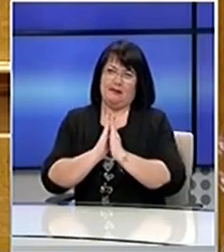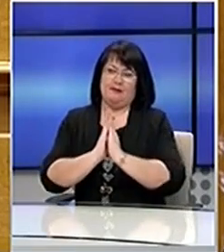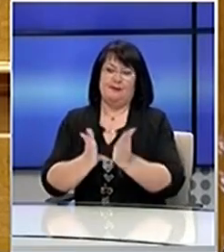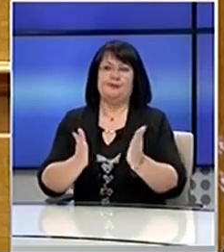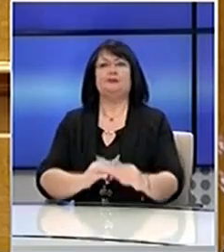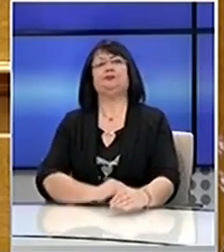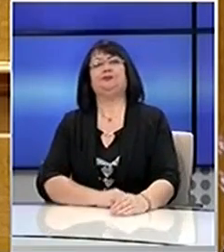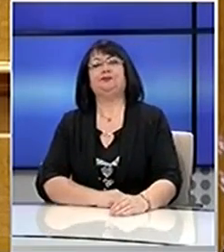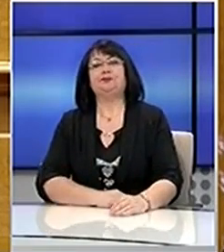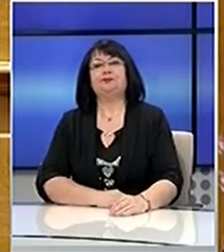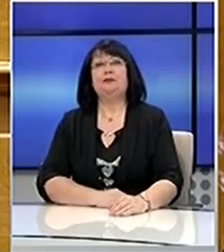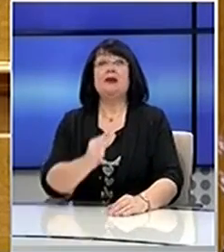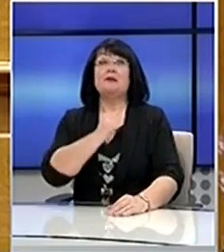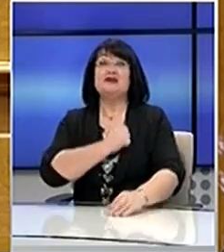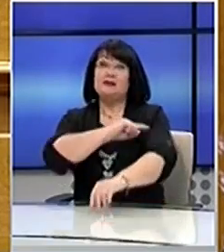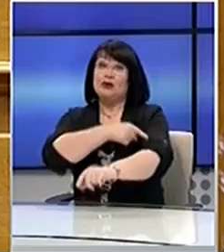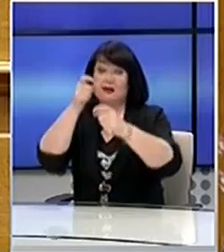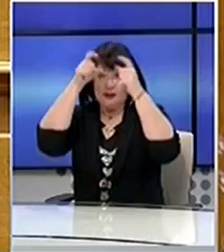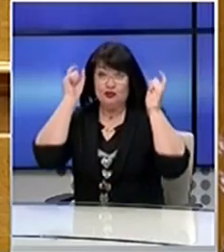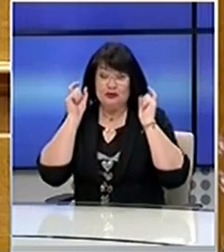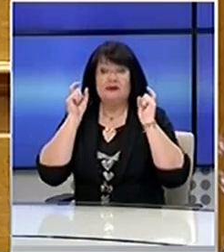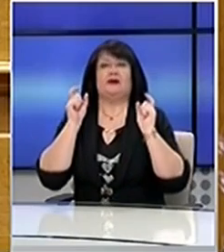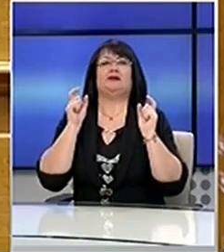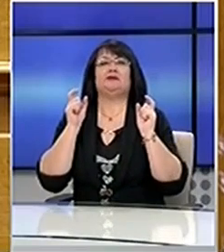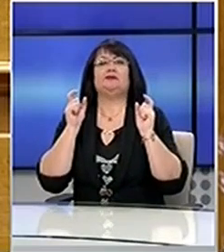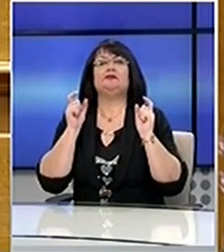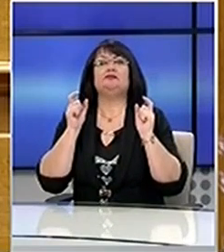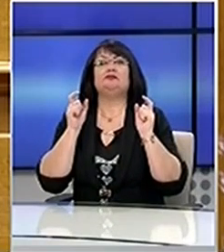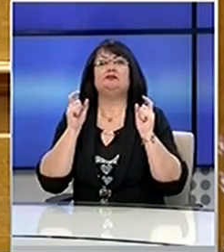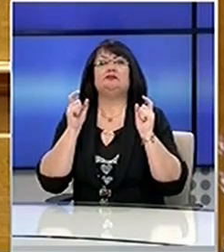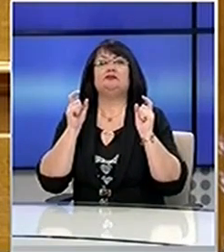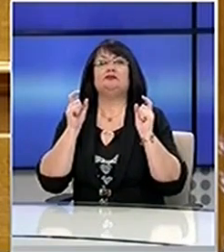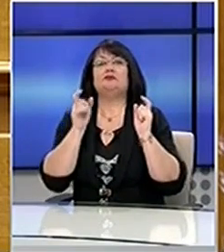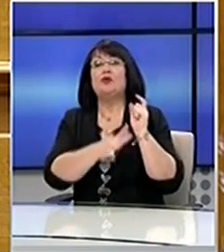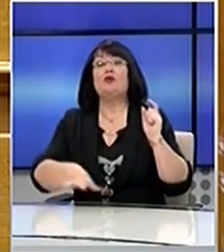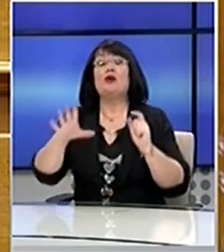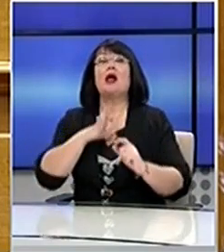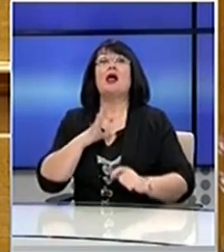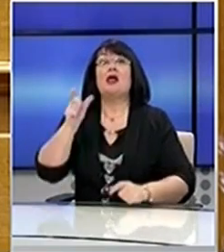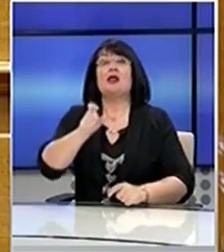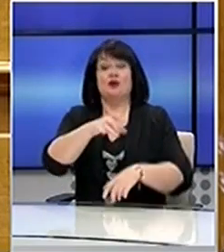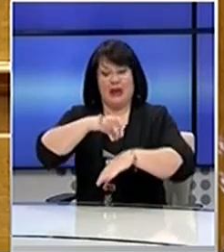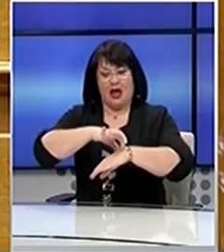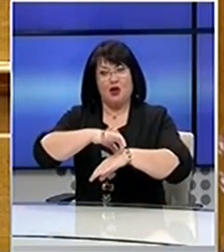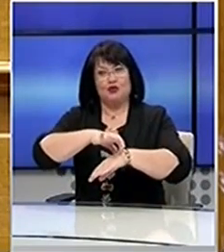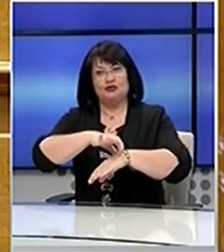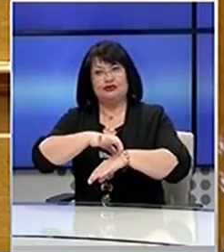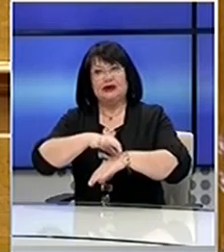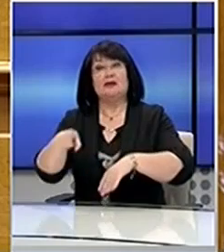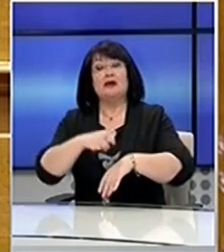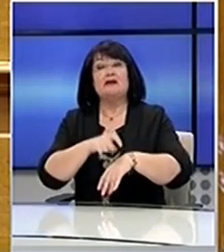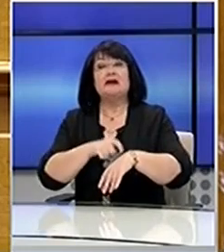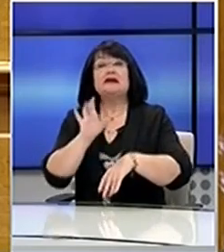ότι οι γιατροί μας, οι νοσηλευτές μας, οι συμπολίτες μας οι οποίοι ασθενούν και